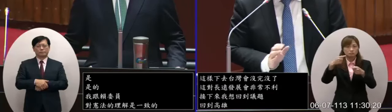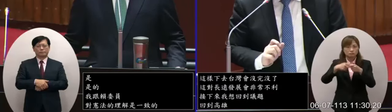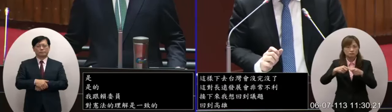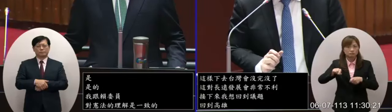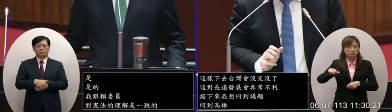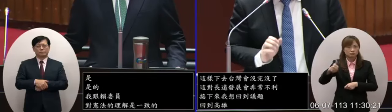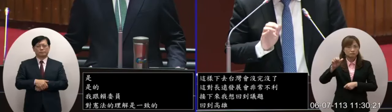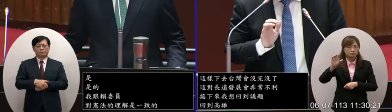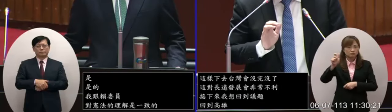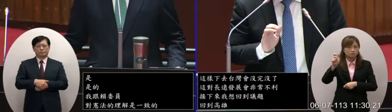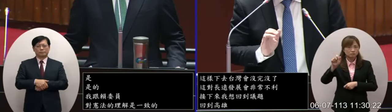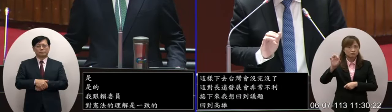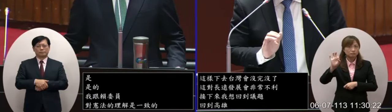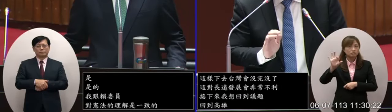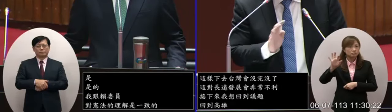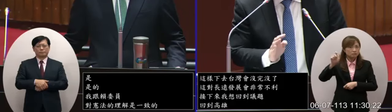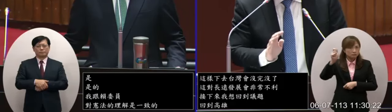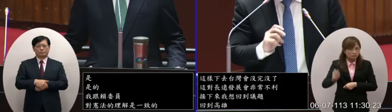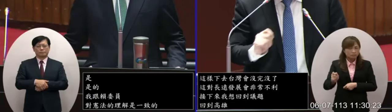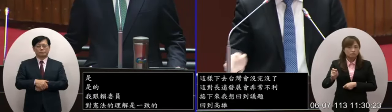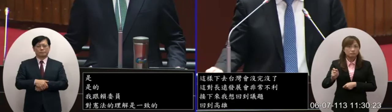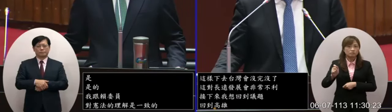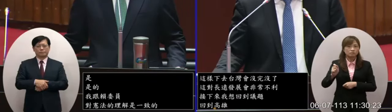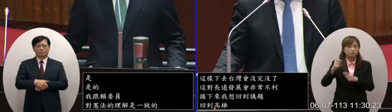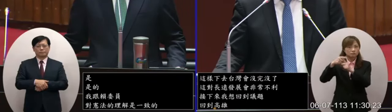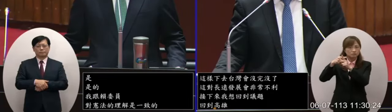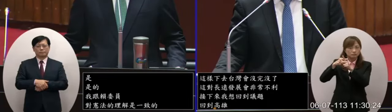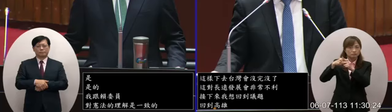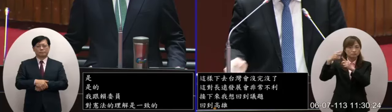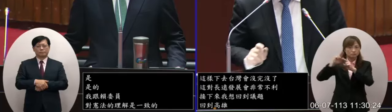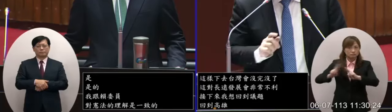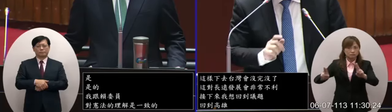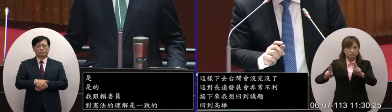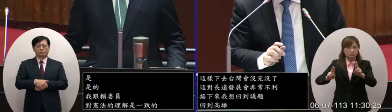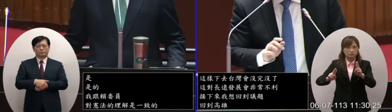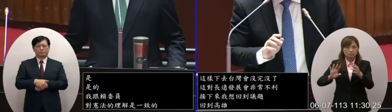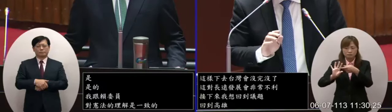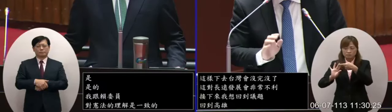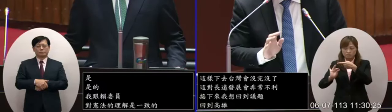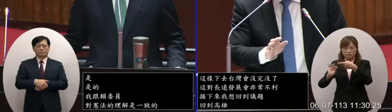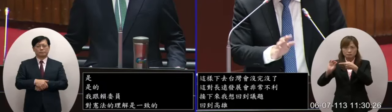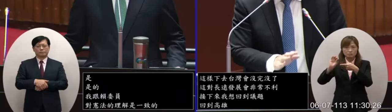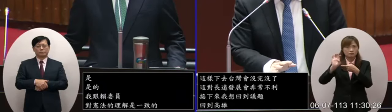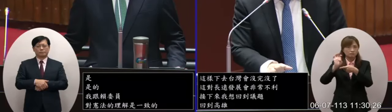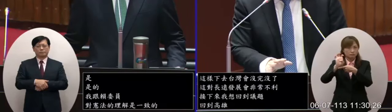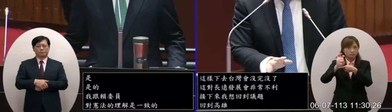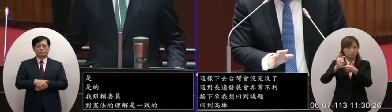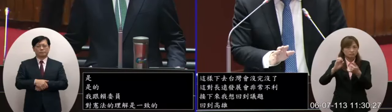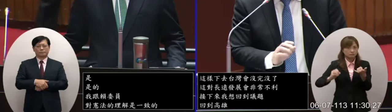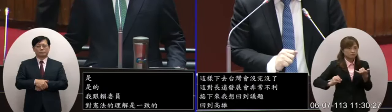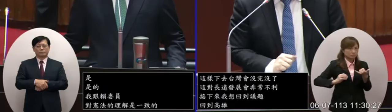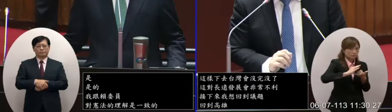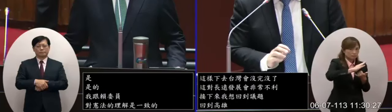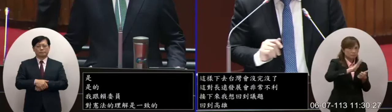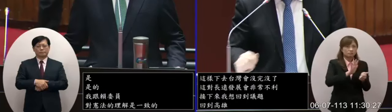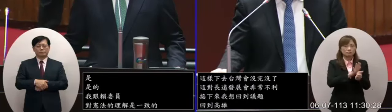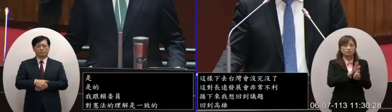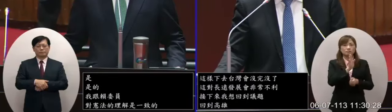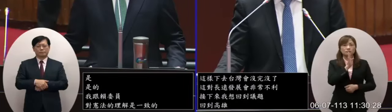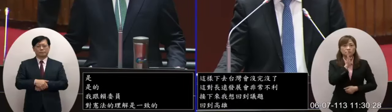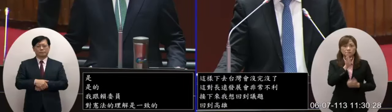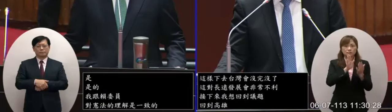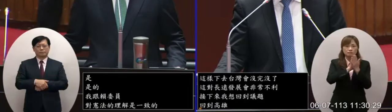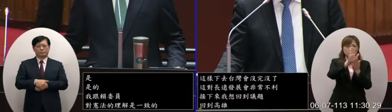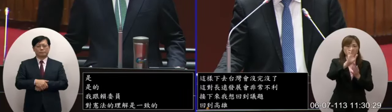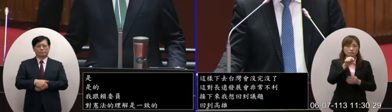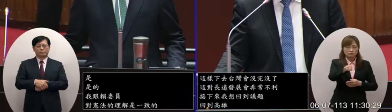500亿度的电，它有40%是往中往北送，而 这个未来这个 AI 吼这些产业其实需要的